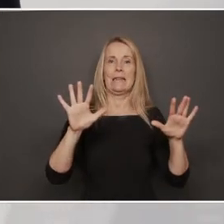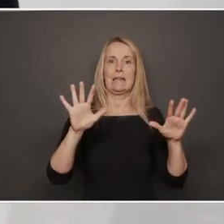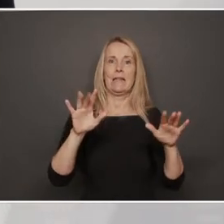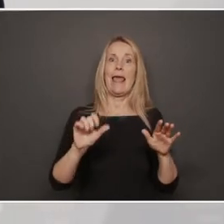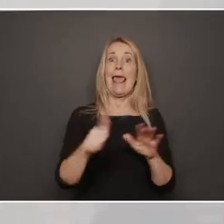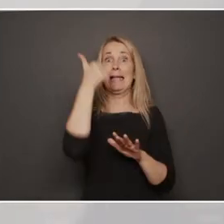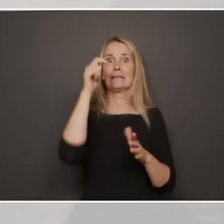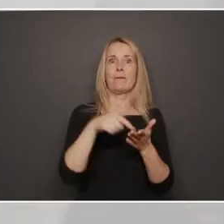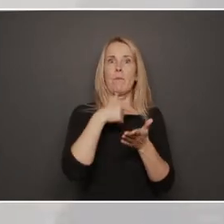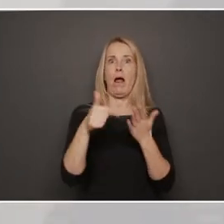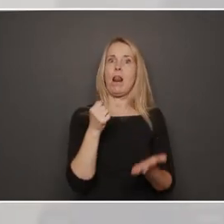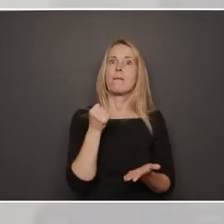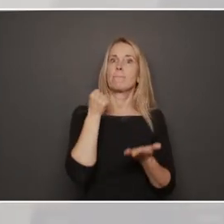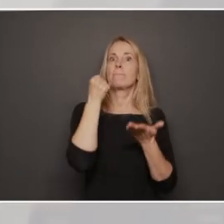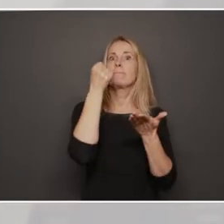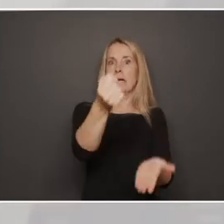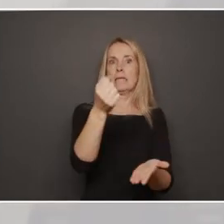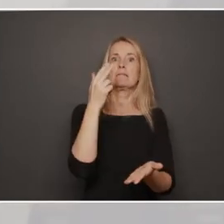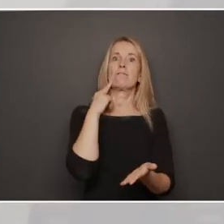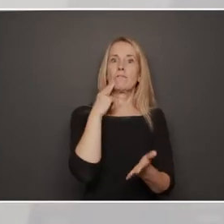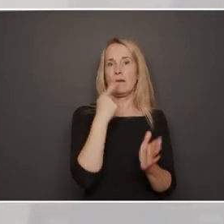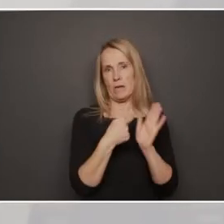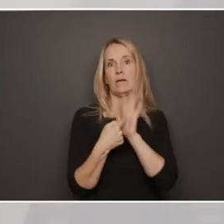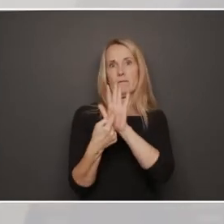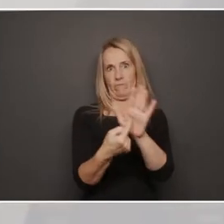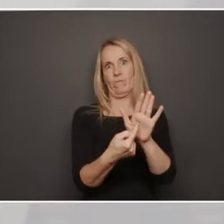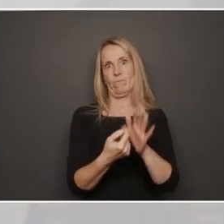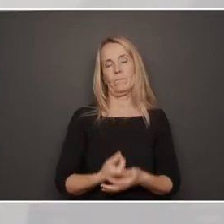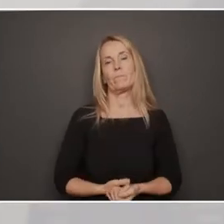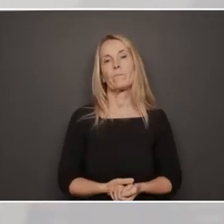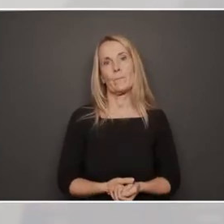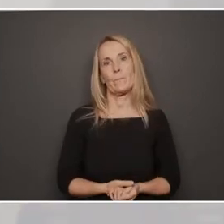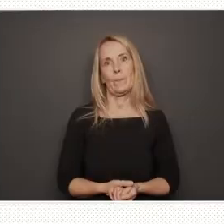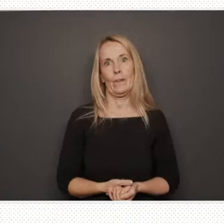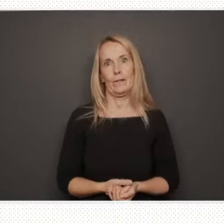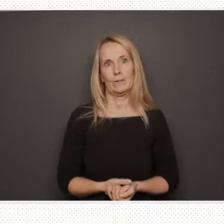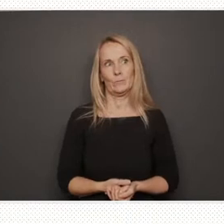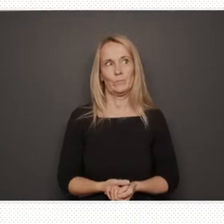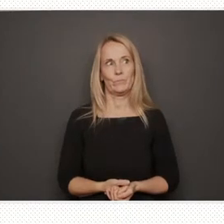erst ausgezeichneten Betriebe vorstellen.